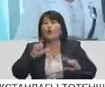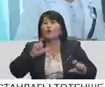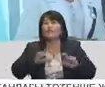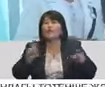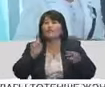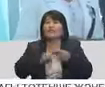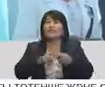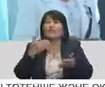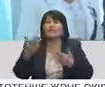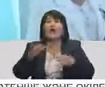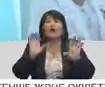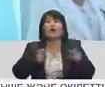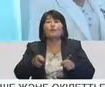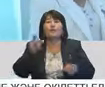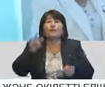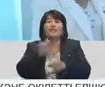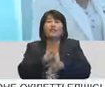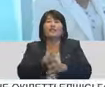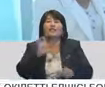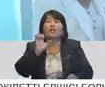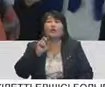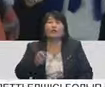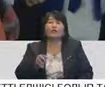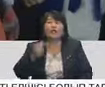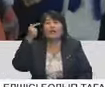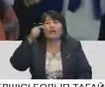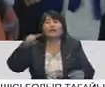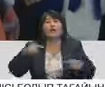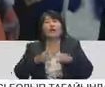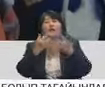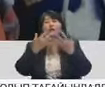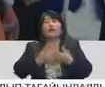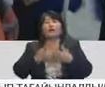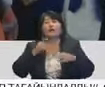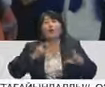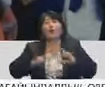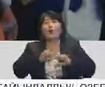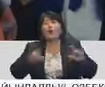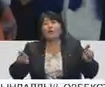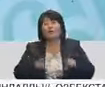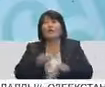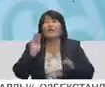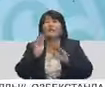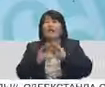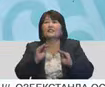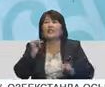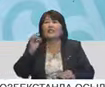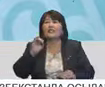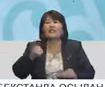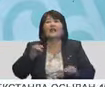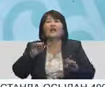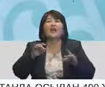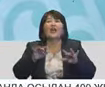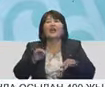отырмыз. Президенттің тапсырмасы бойынша Сеул ұлттық ғылым және технологиялар университетімен бірлесіп жасанды интеллект және информатика